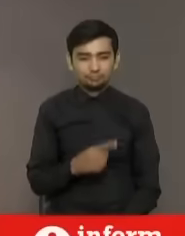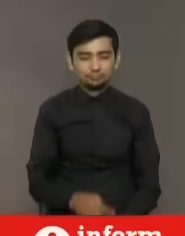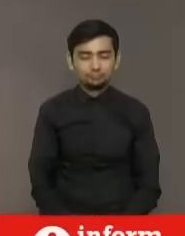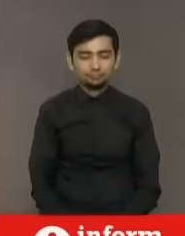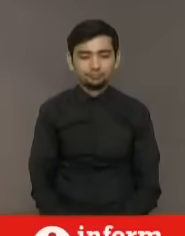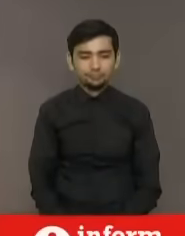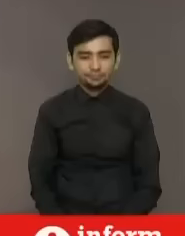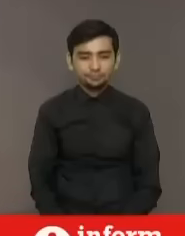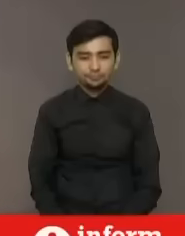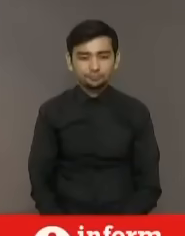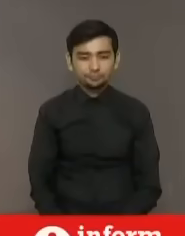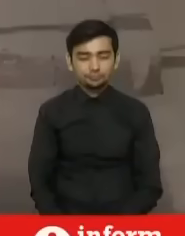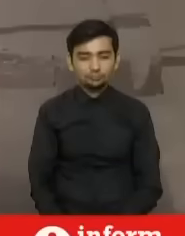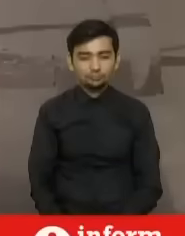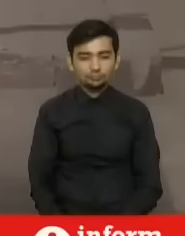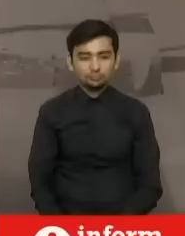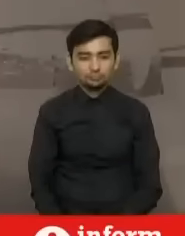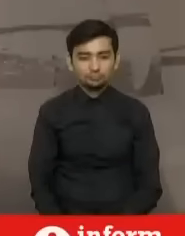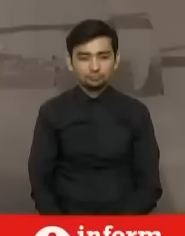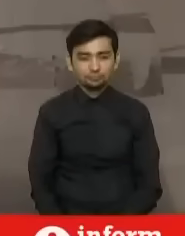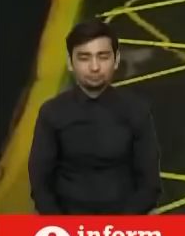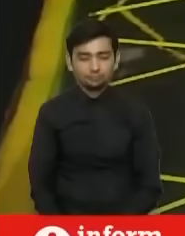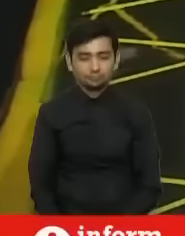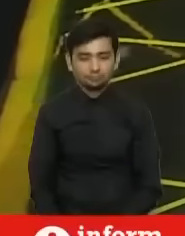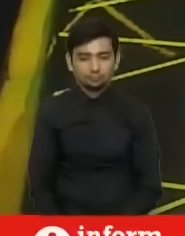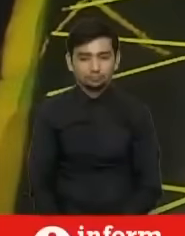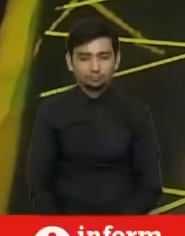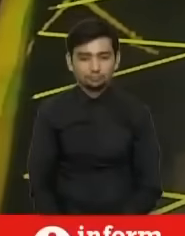Жаңабекұлы, Нұркен Тоқмұрзин, Информбюро, Астана.